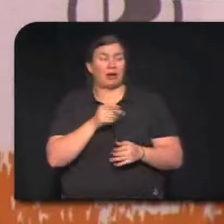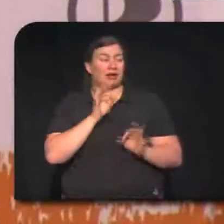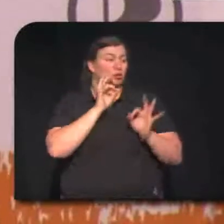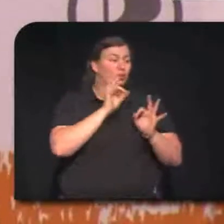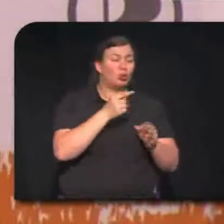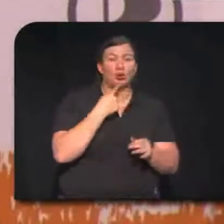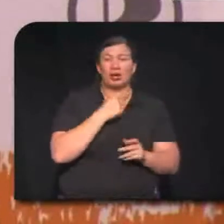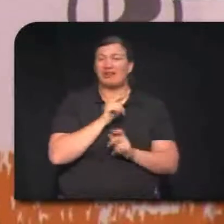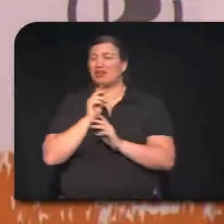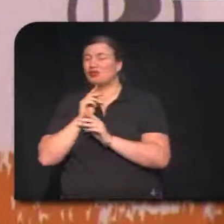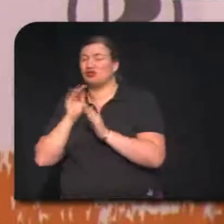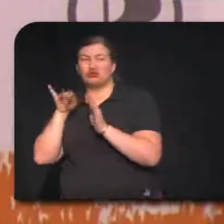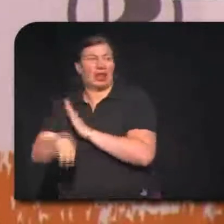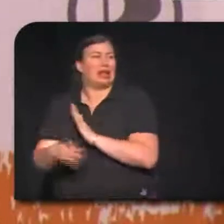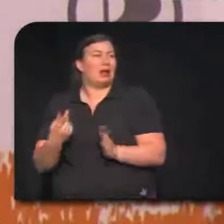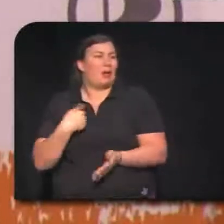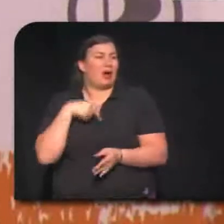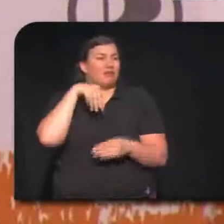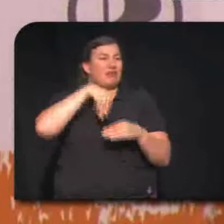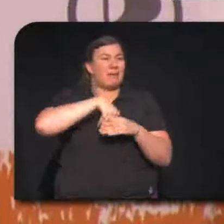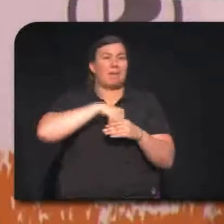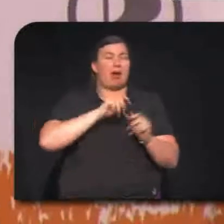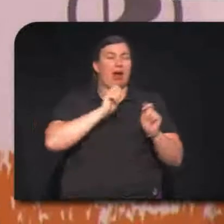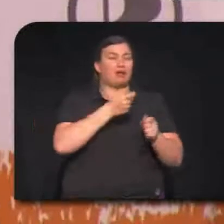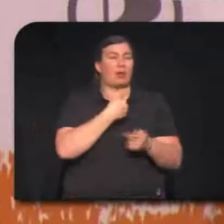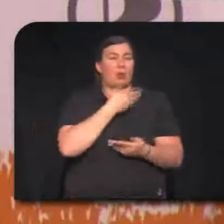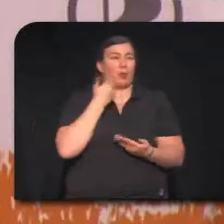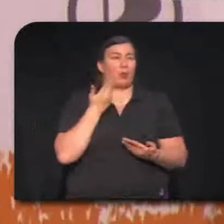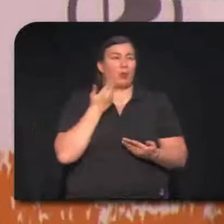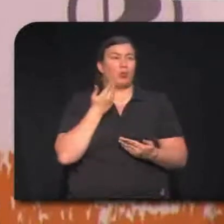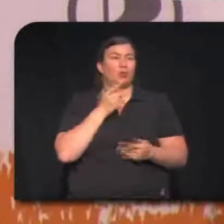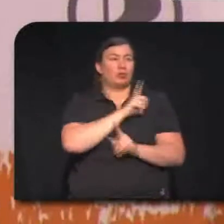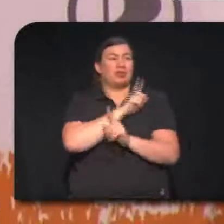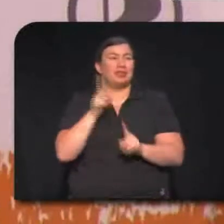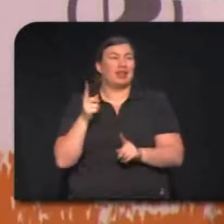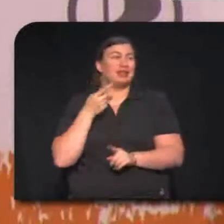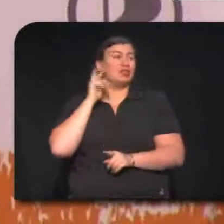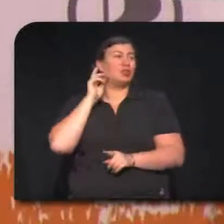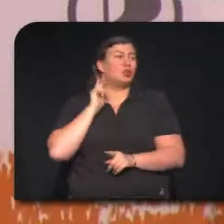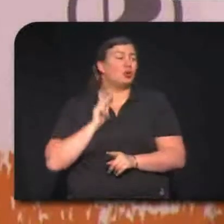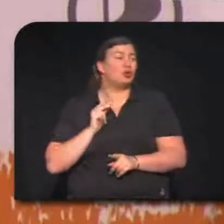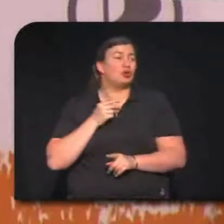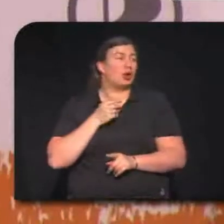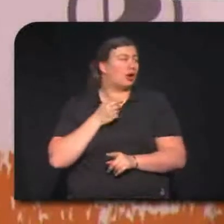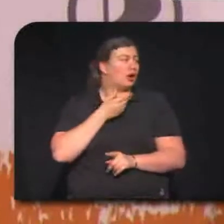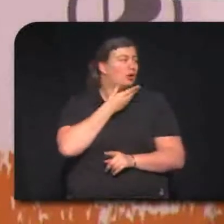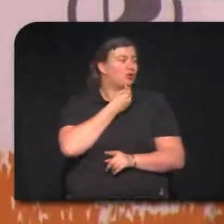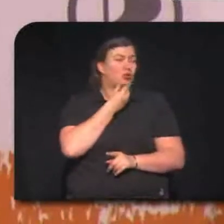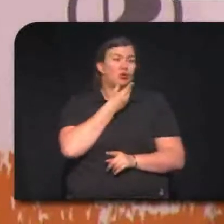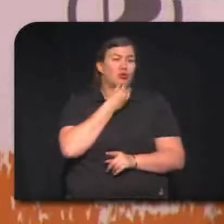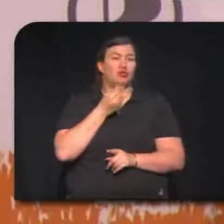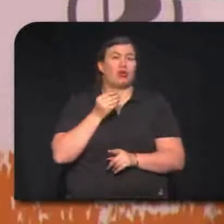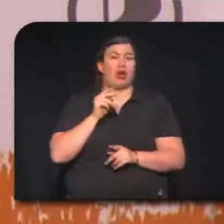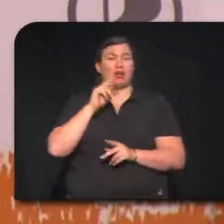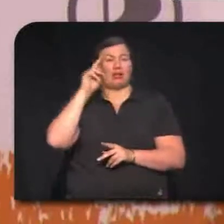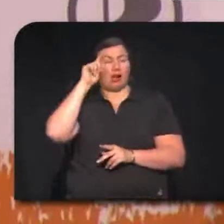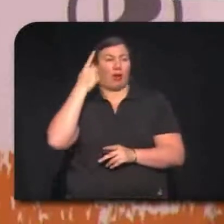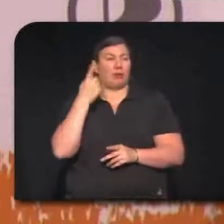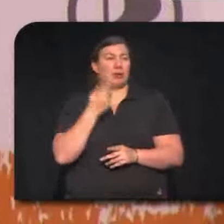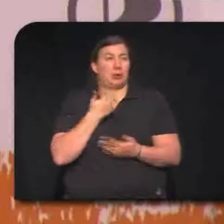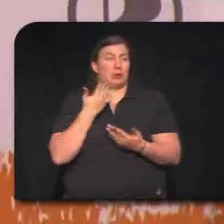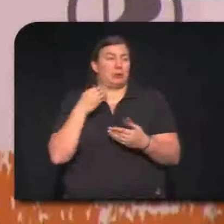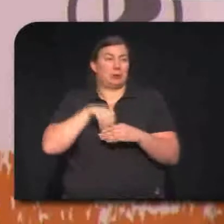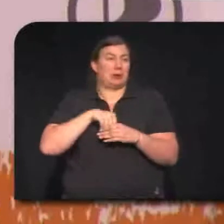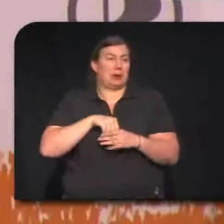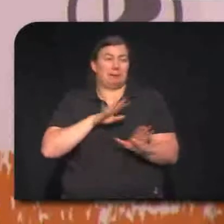darum und es würde auch niemals diskutiert dass jüdischer glaube irgendwo es ging niemals um das Thema jüdischen